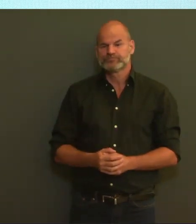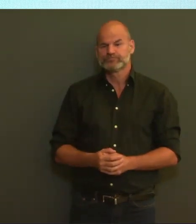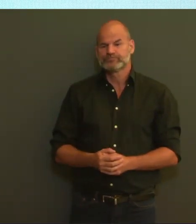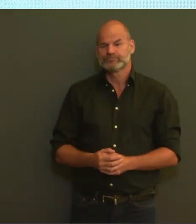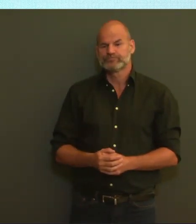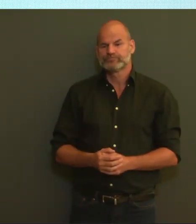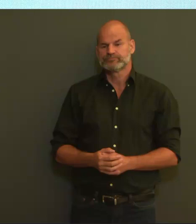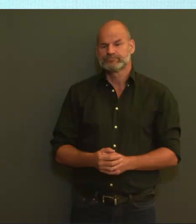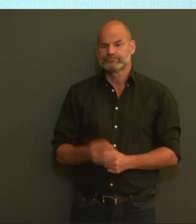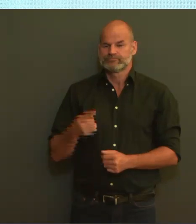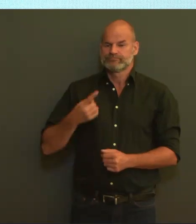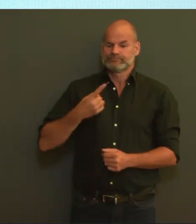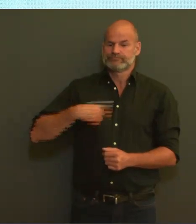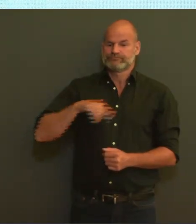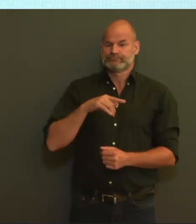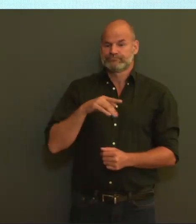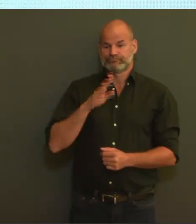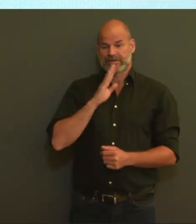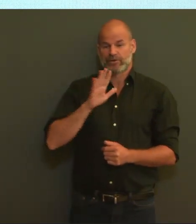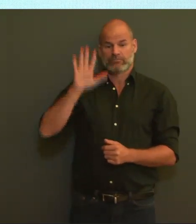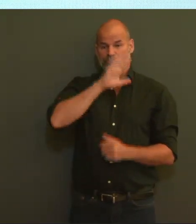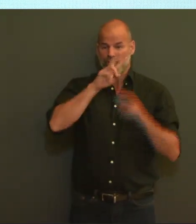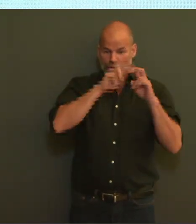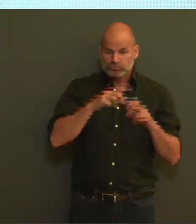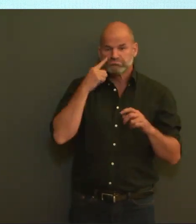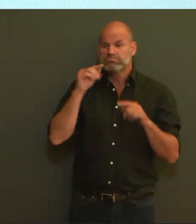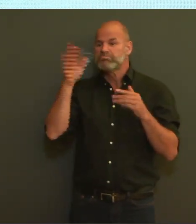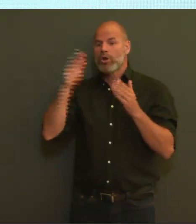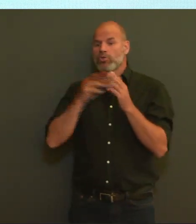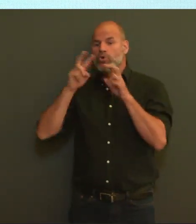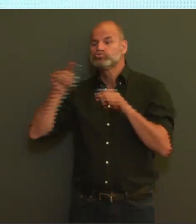andere buitenlandse studies, dat kinderen zelden erg ziek